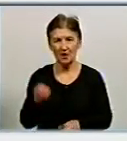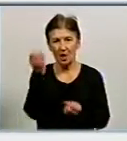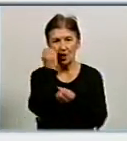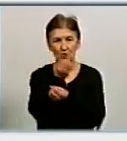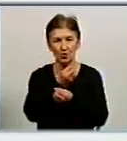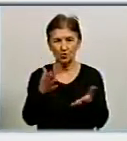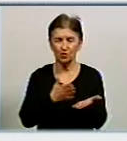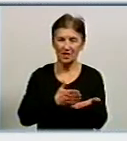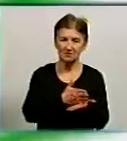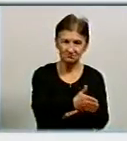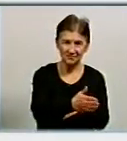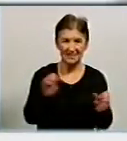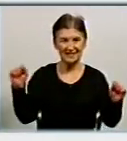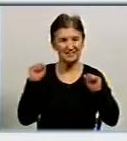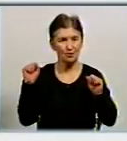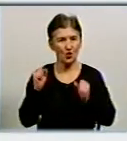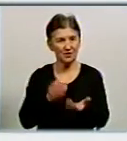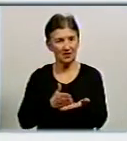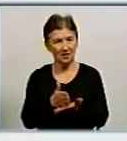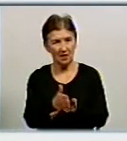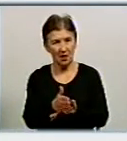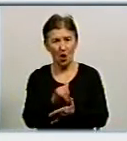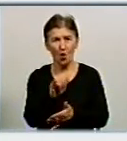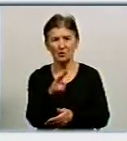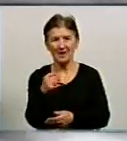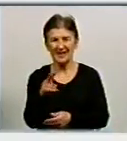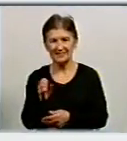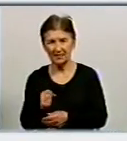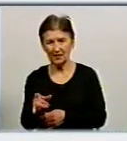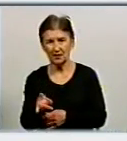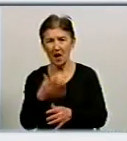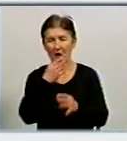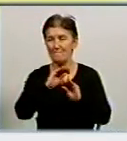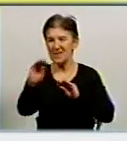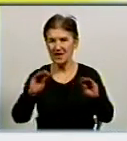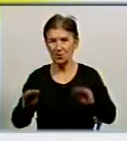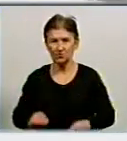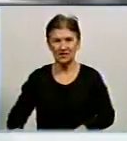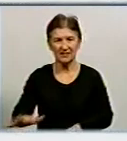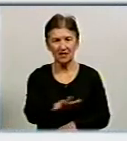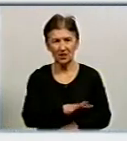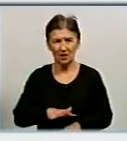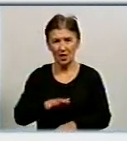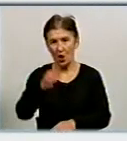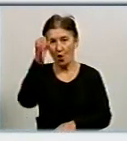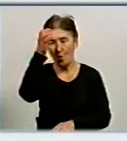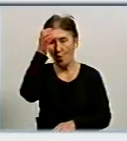культура, спорт, урбаністика, благоустрій територій,